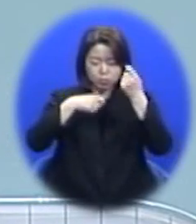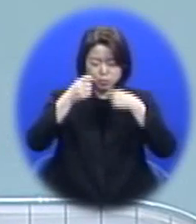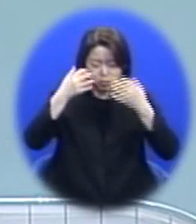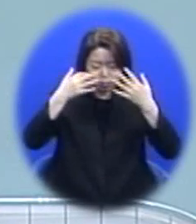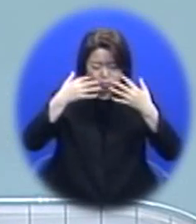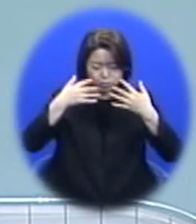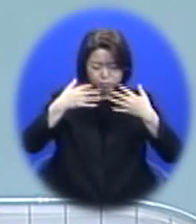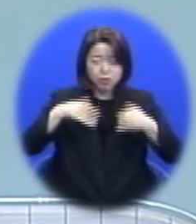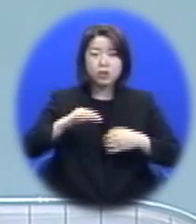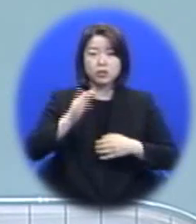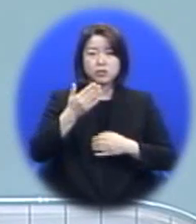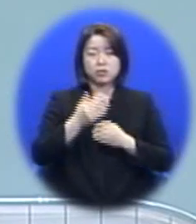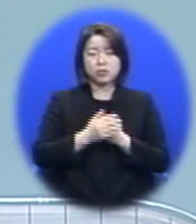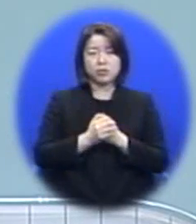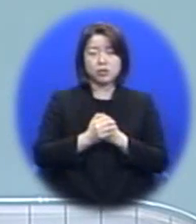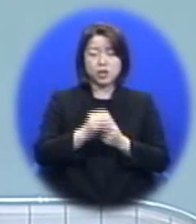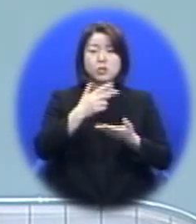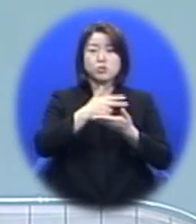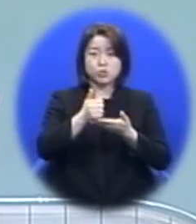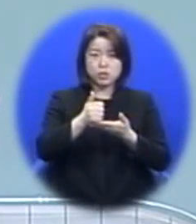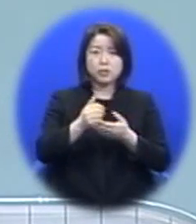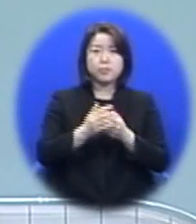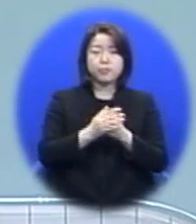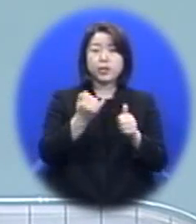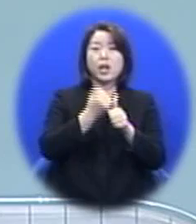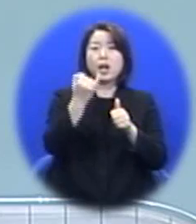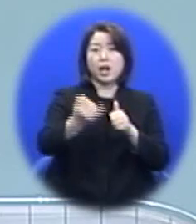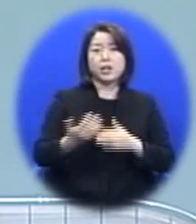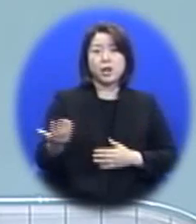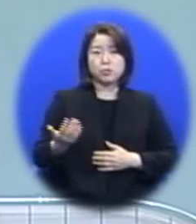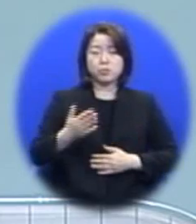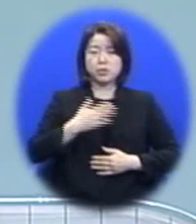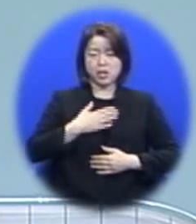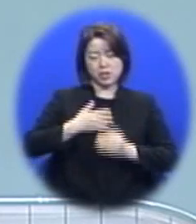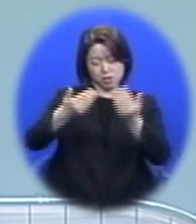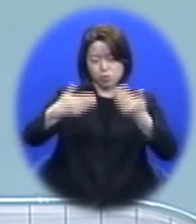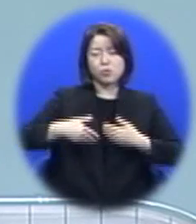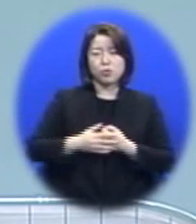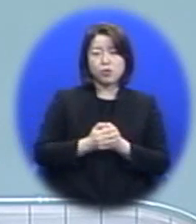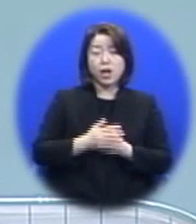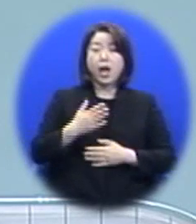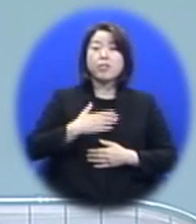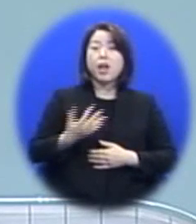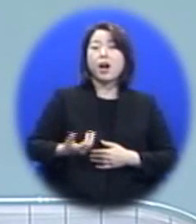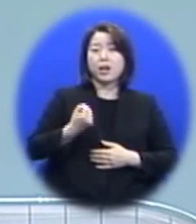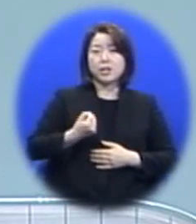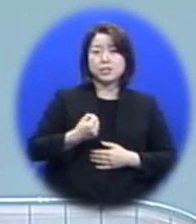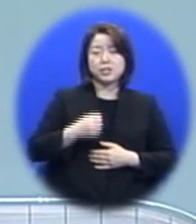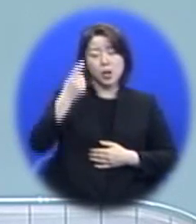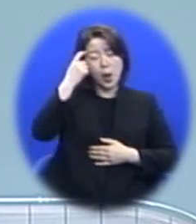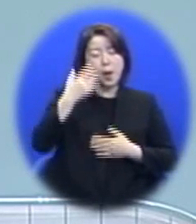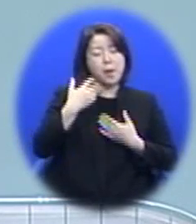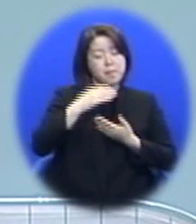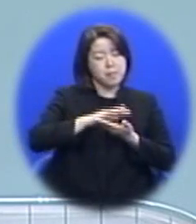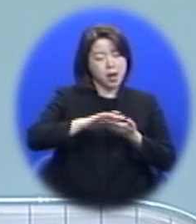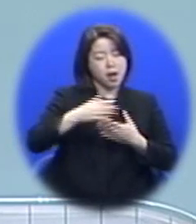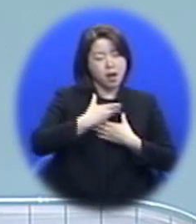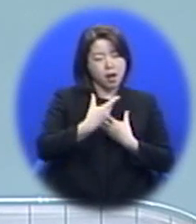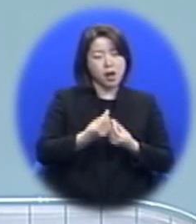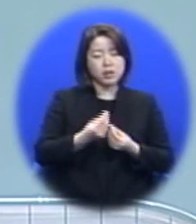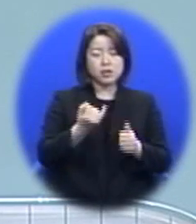뚝뚝 떨어지기 시작했다. 주님, 아내의 아픔을 내게 주세요. 그리고 내가 가진 평강을 아내에게